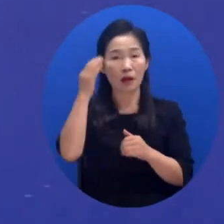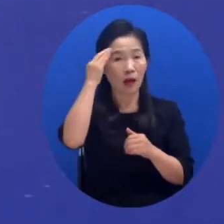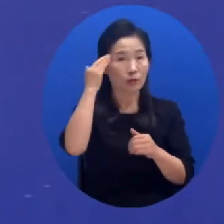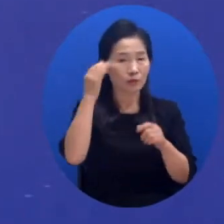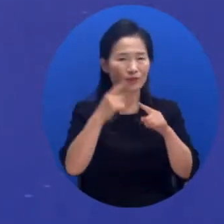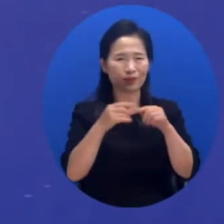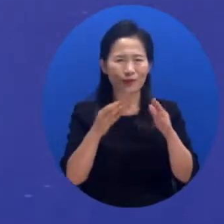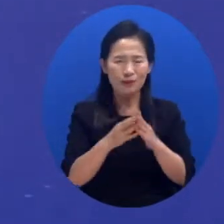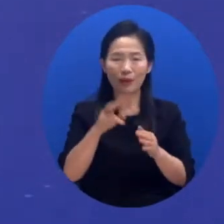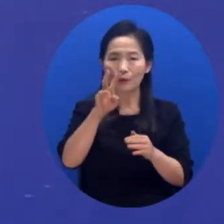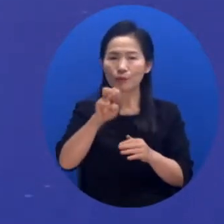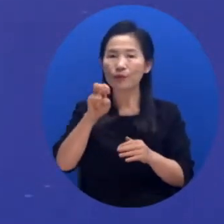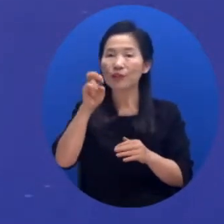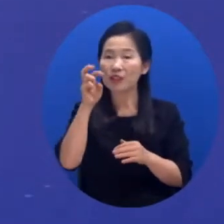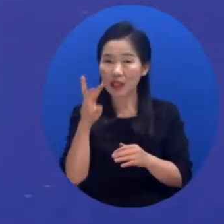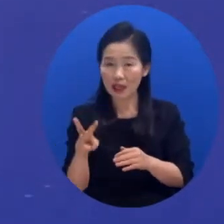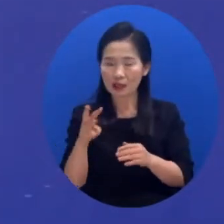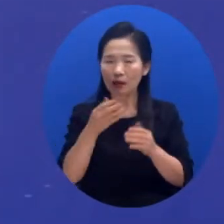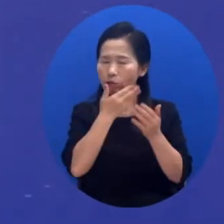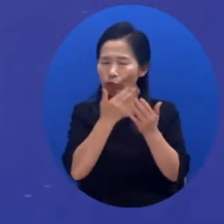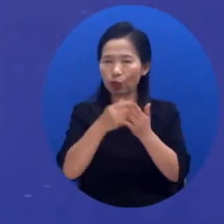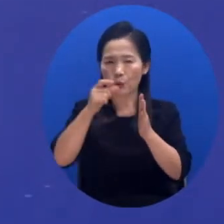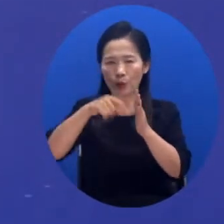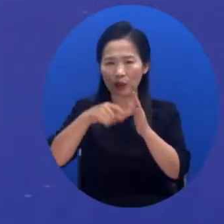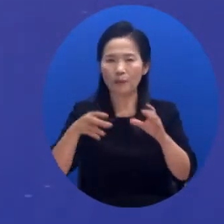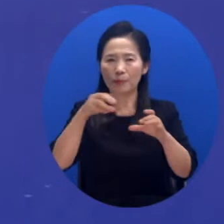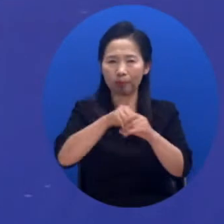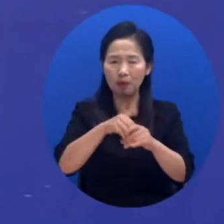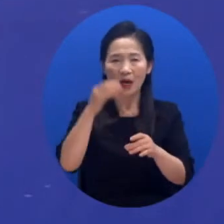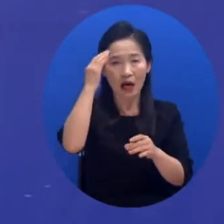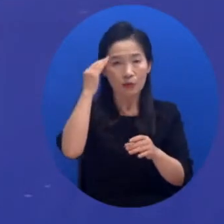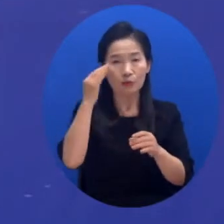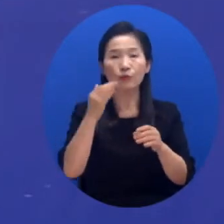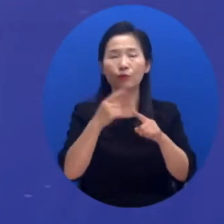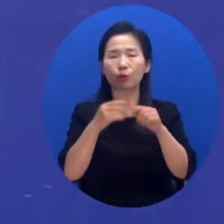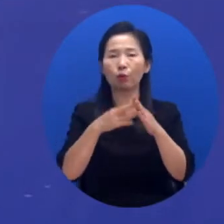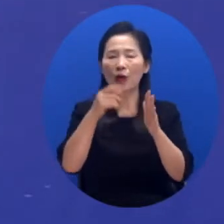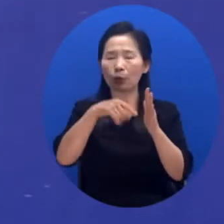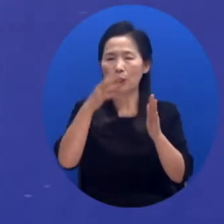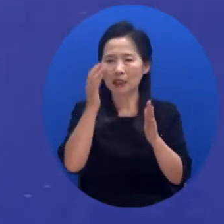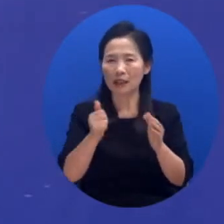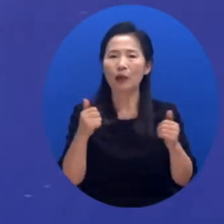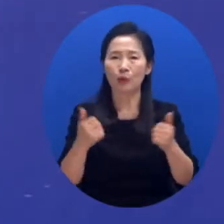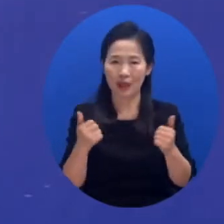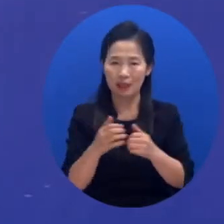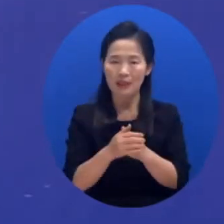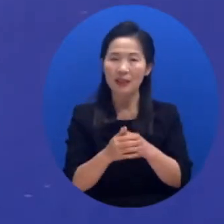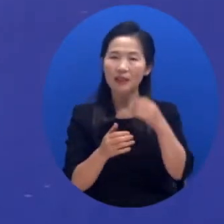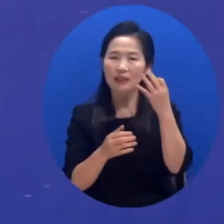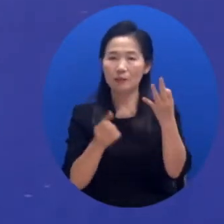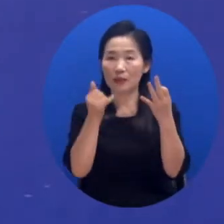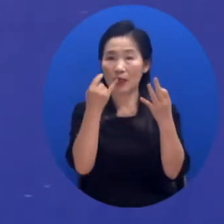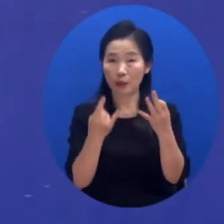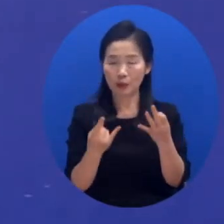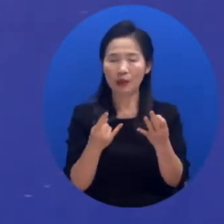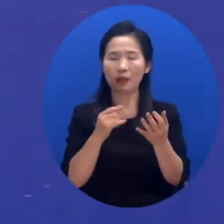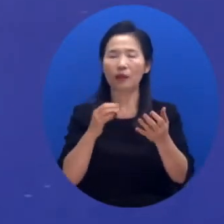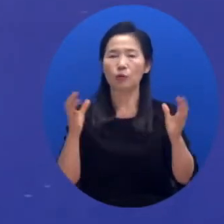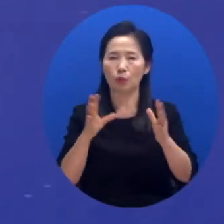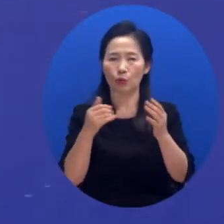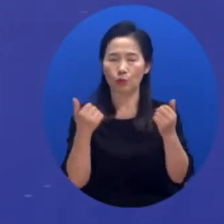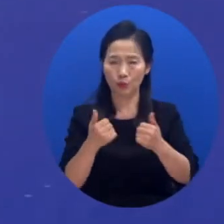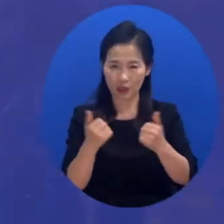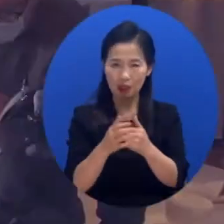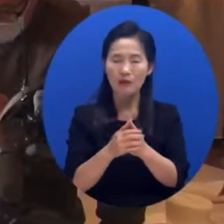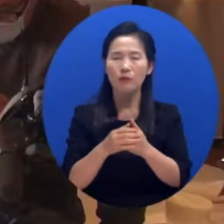한국교회 23개 주요 교단들이 동참하고 있는 한국교회 교단장 회의가 14회 총회와 정례 모임을